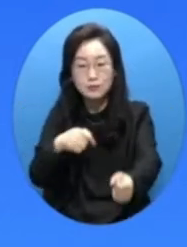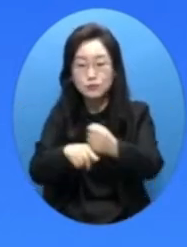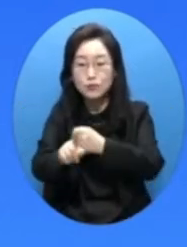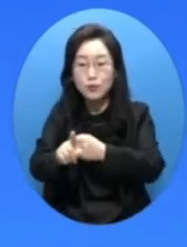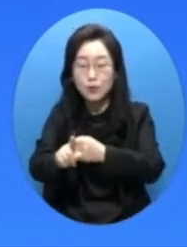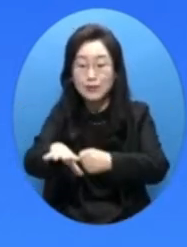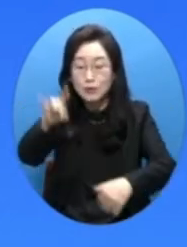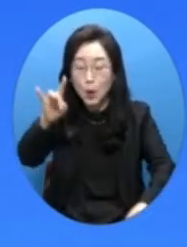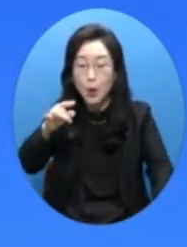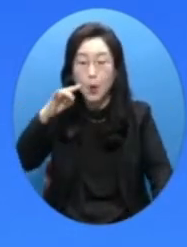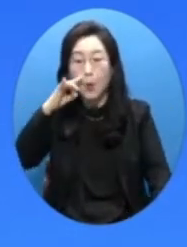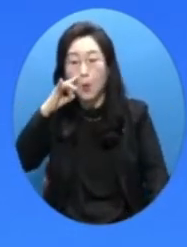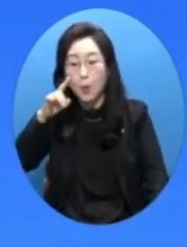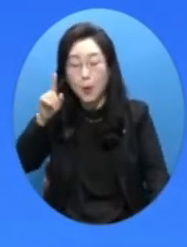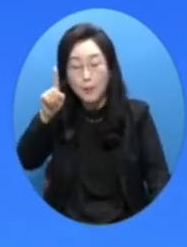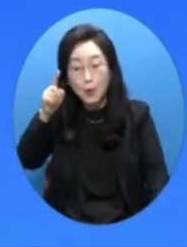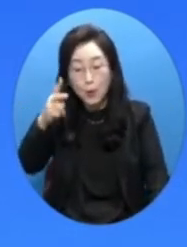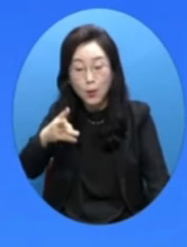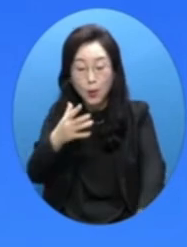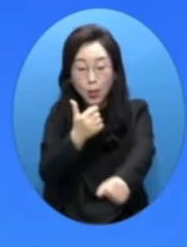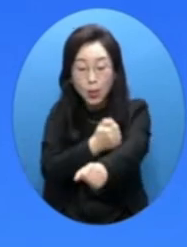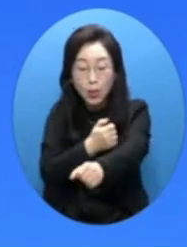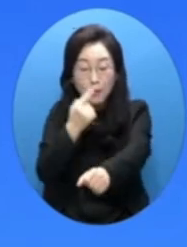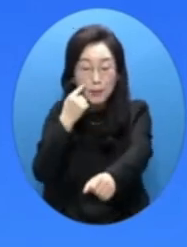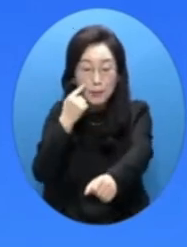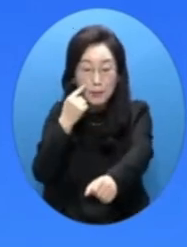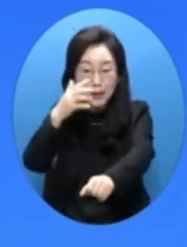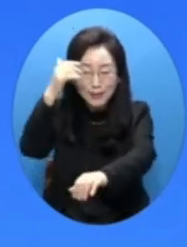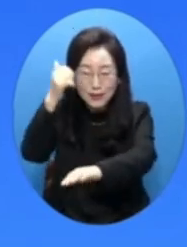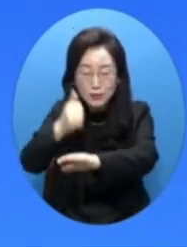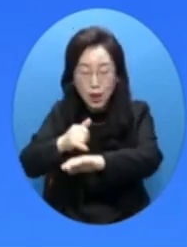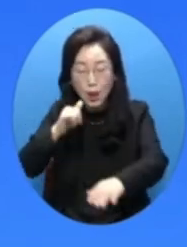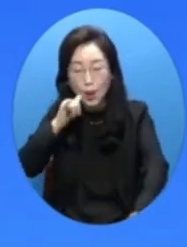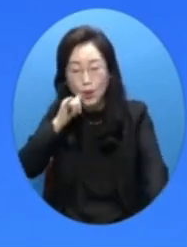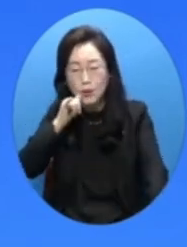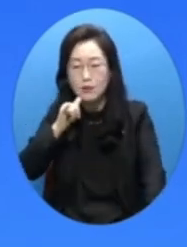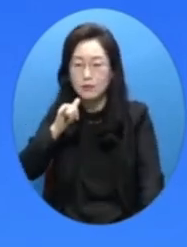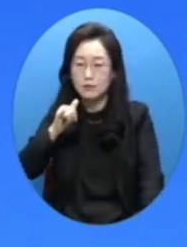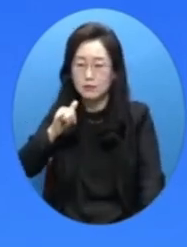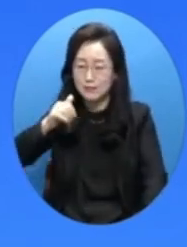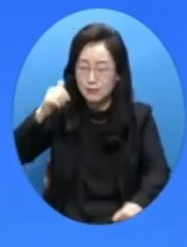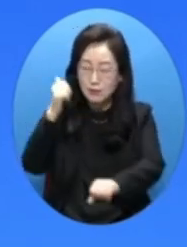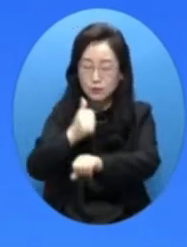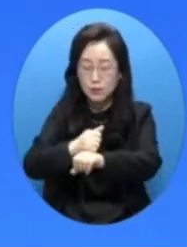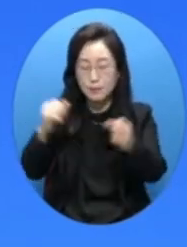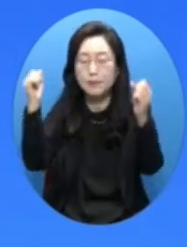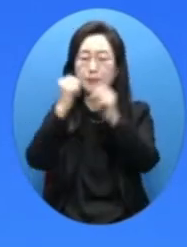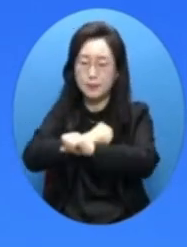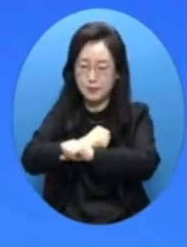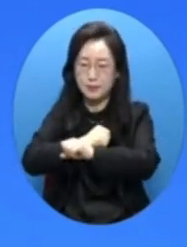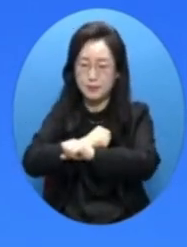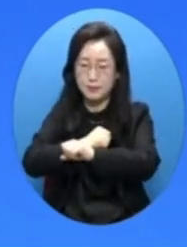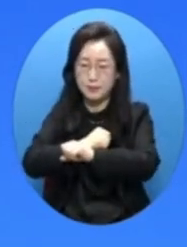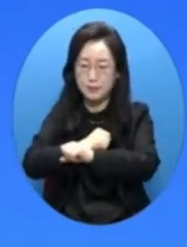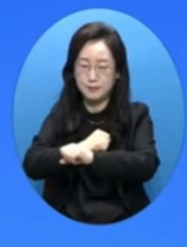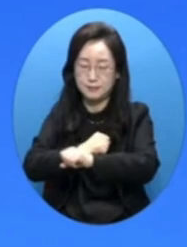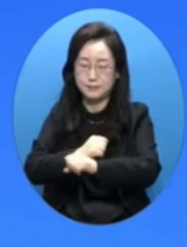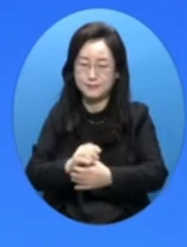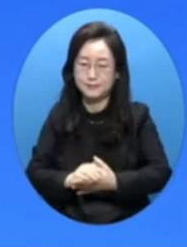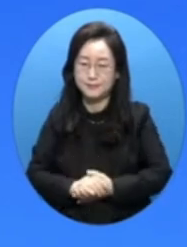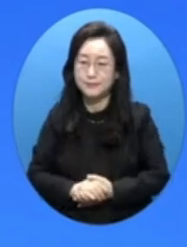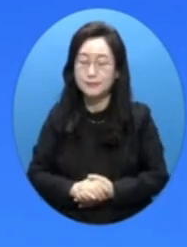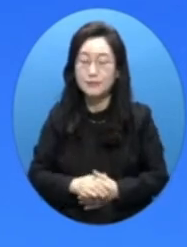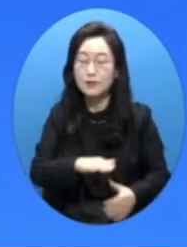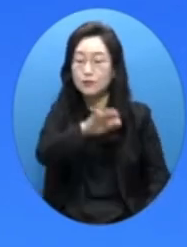험에 호기심으로 한두번 하다가 그만 그 호기심이 중독이 되고 중독에서 그를 파멸로 이끌어 버리고 마게 된 결과인 것입니다